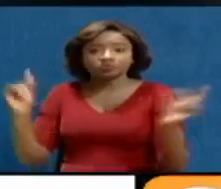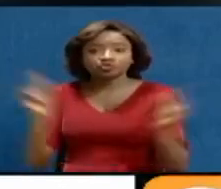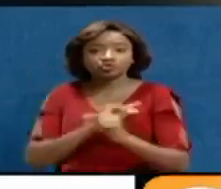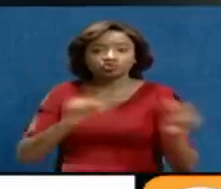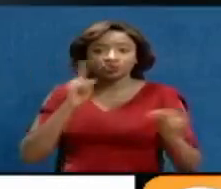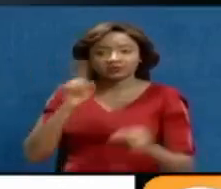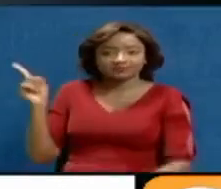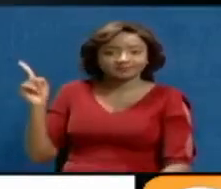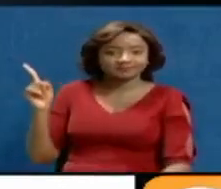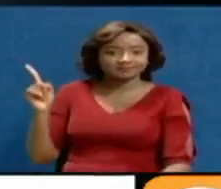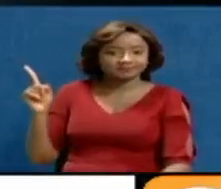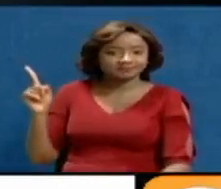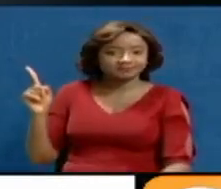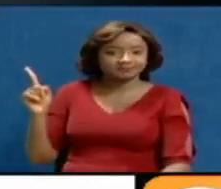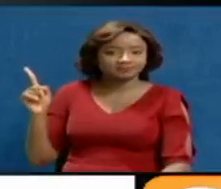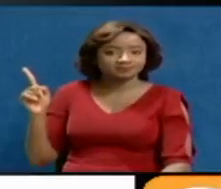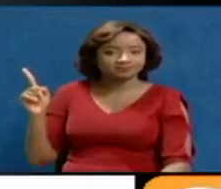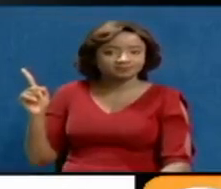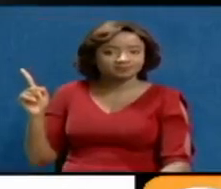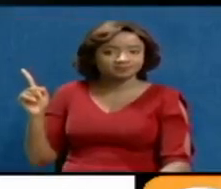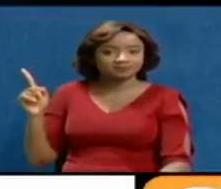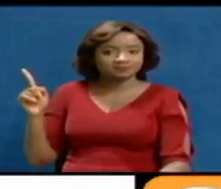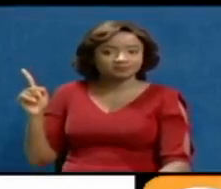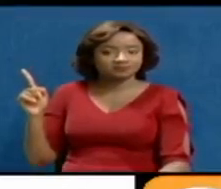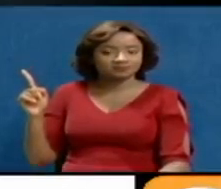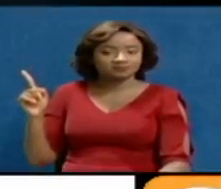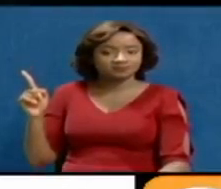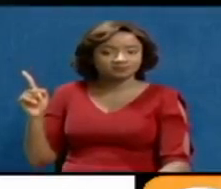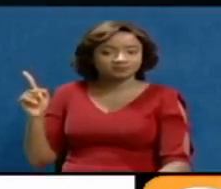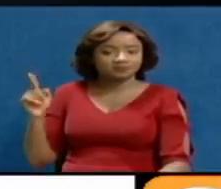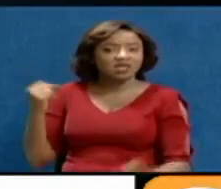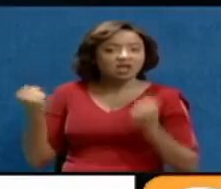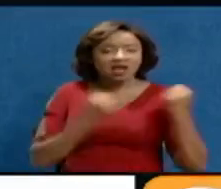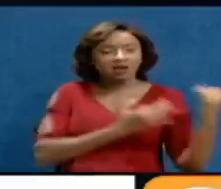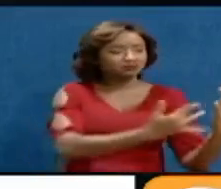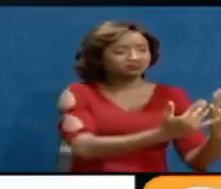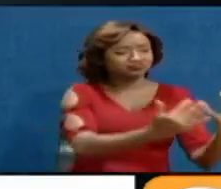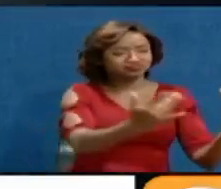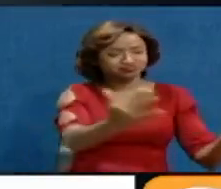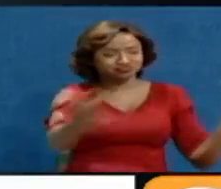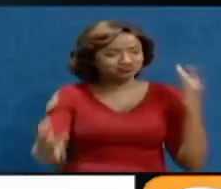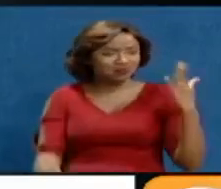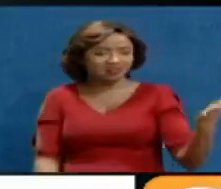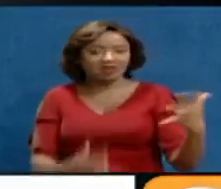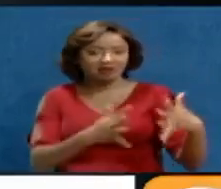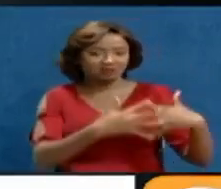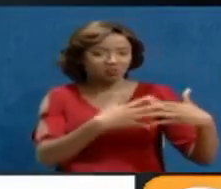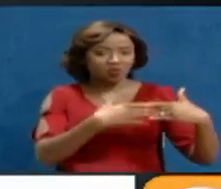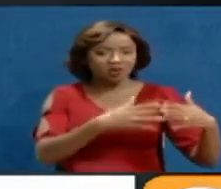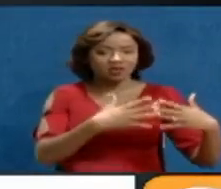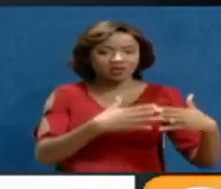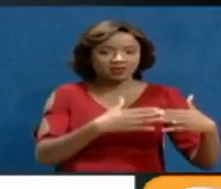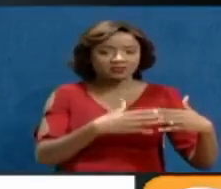her homestead. Sasa walipomaliza hiyo, wakarudi na hizo magari, wakasimamisha gari nje ya gate.